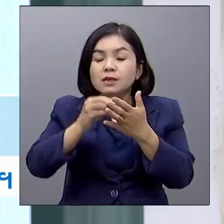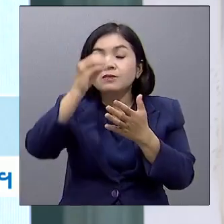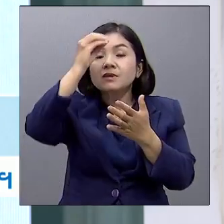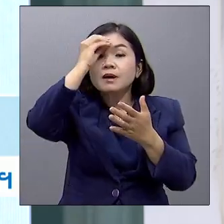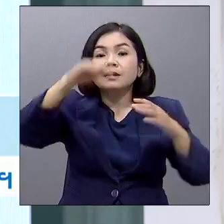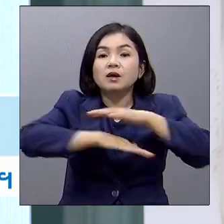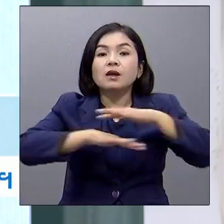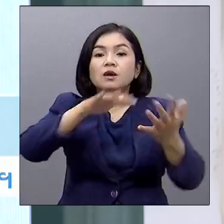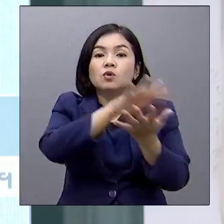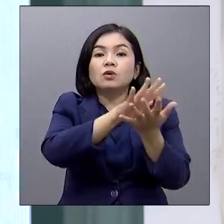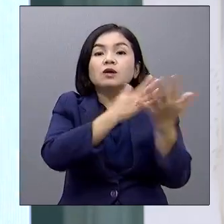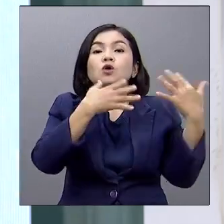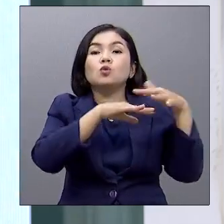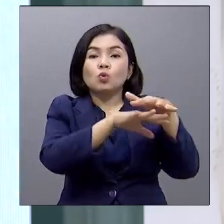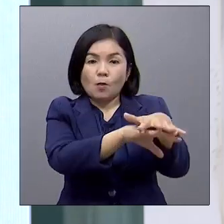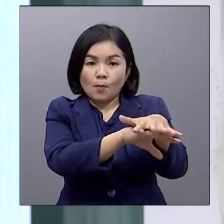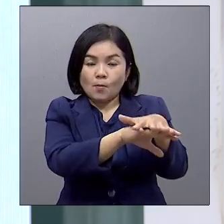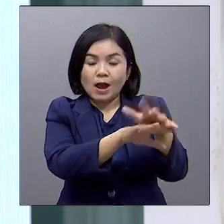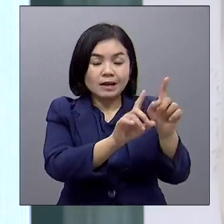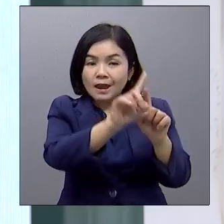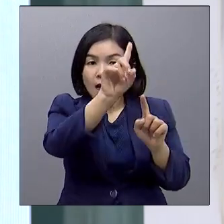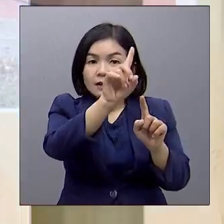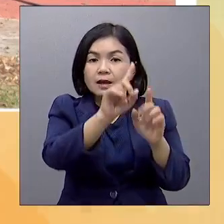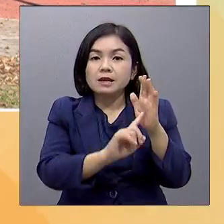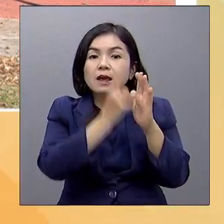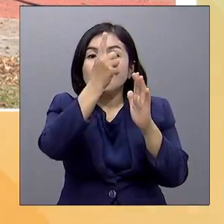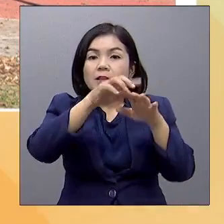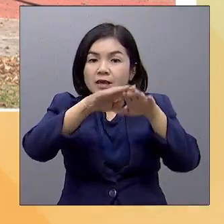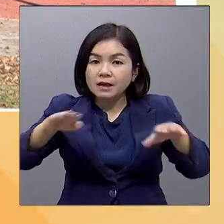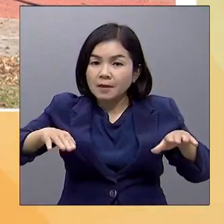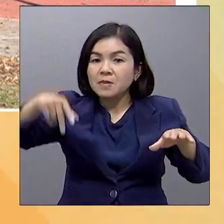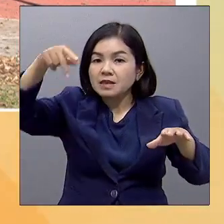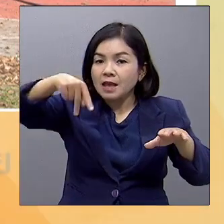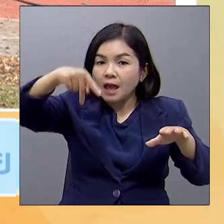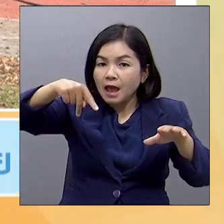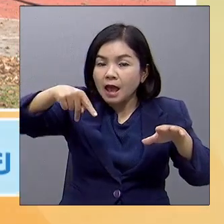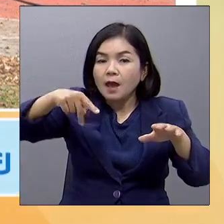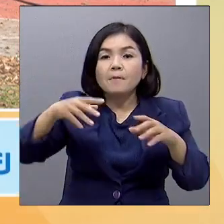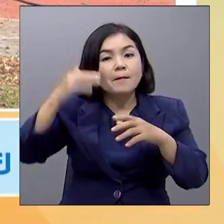ีเรีนร่วมอี้เปจุดรกแล็เริ่มที่เป็เด็กพี่เศ Idi เพ